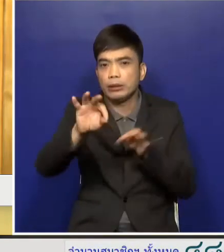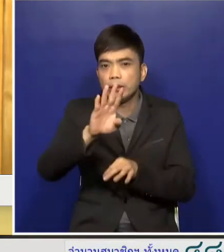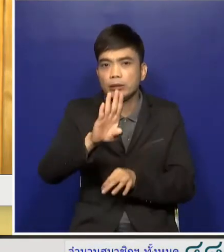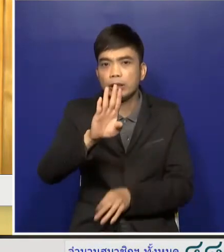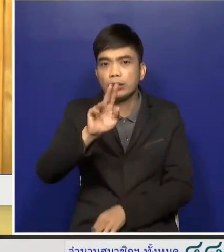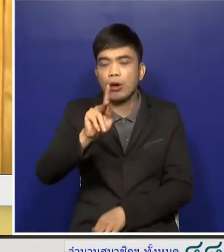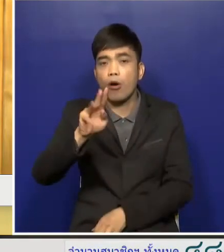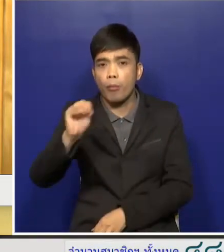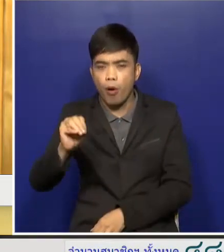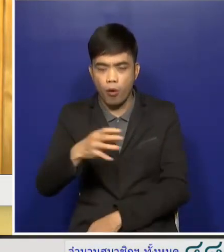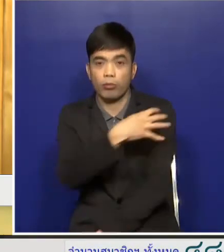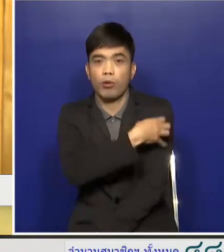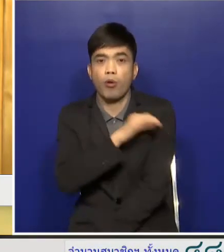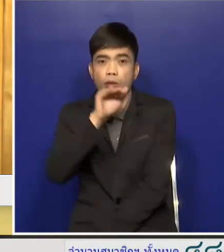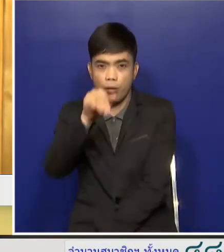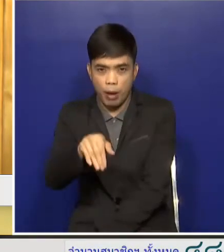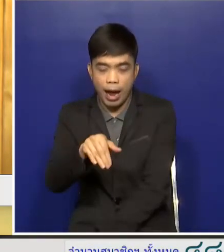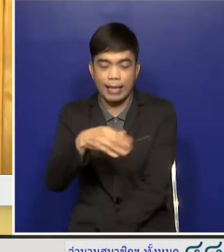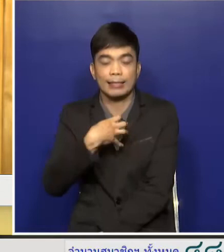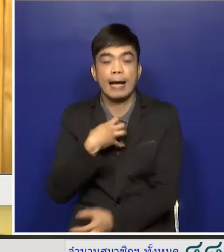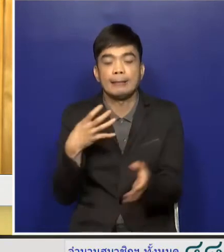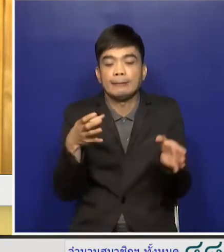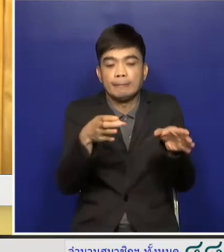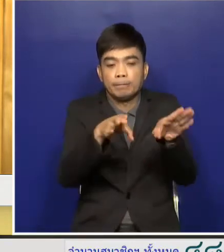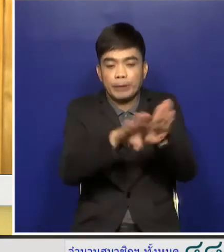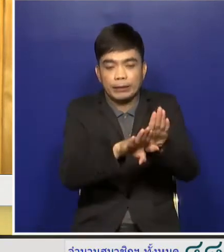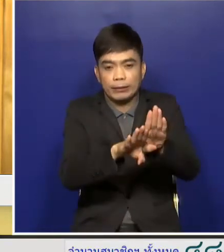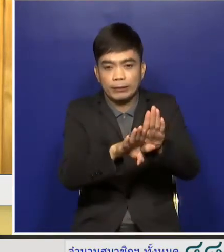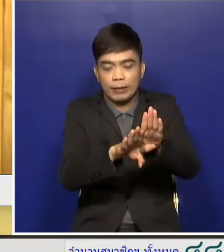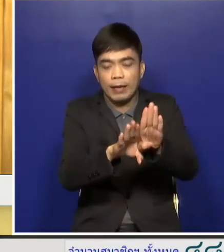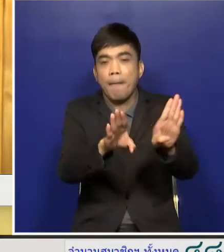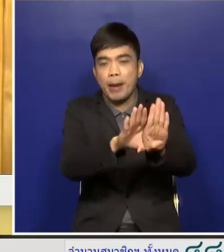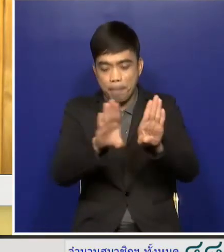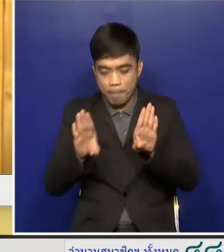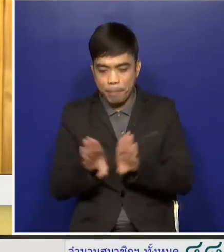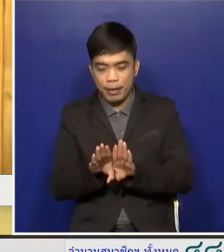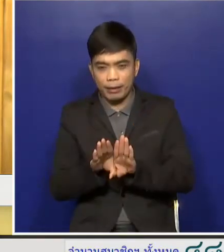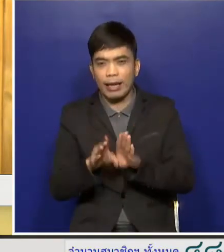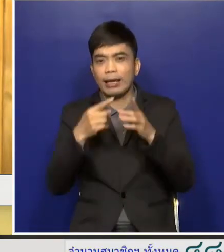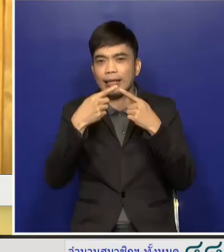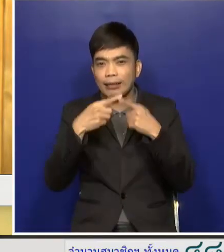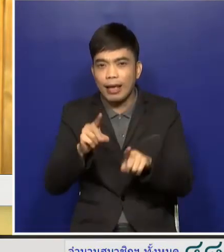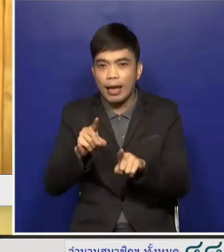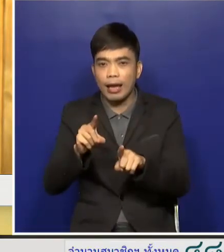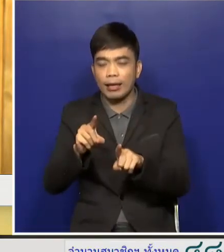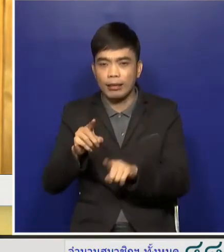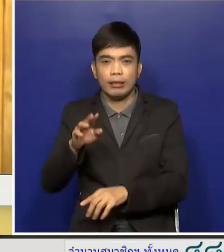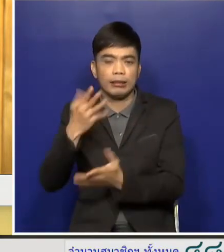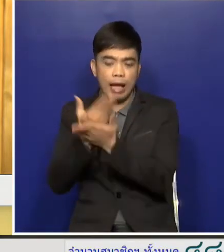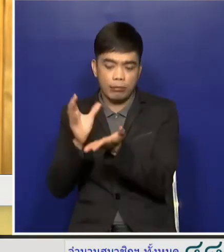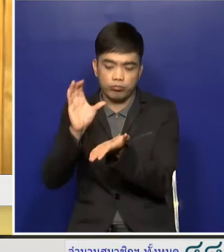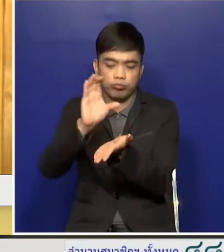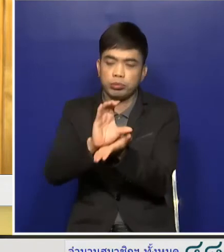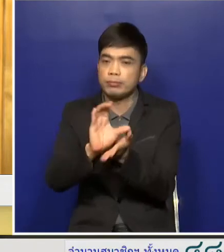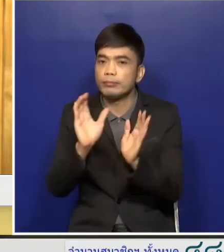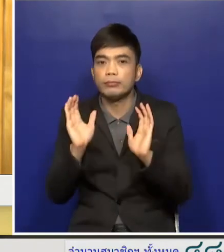าลอยากจะปิดคลองนะครับปิดข้างบนทั้งหมดแต่ขาดก็ประมาณท่านประธานครับจึงกราบเรียน